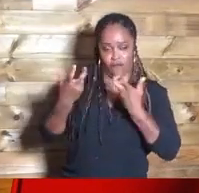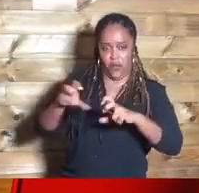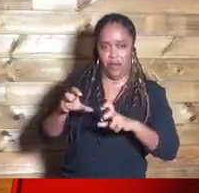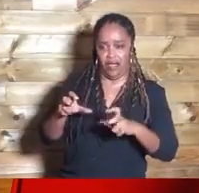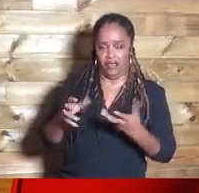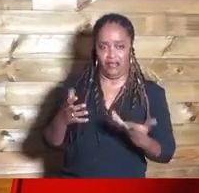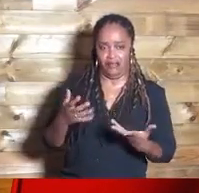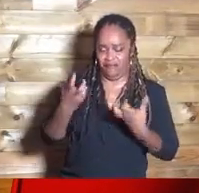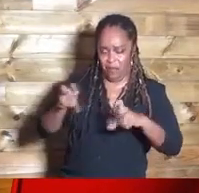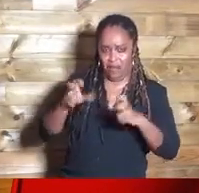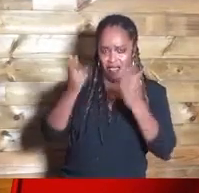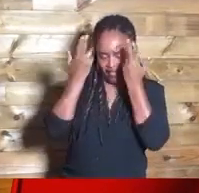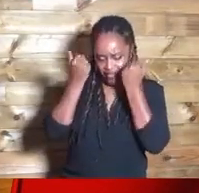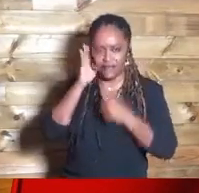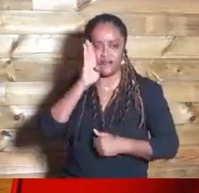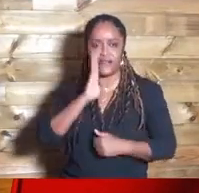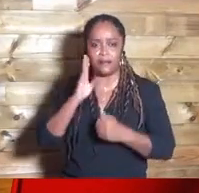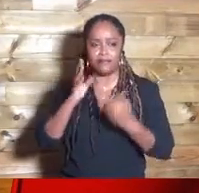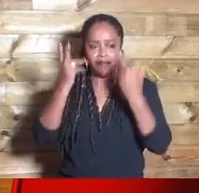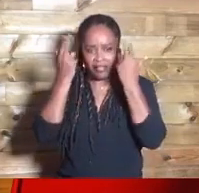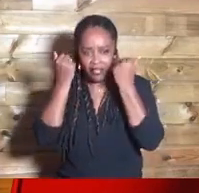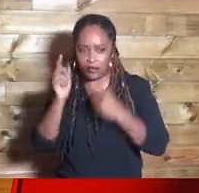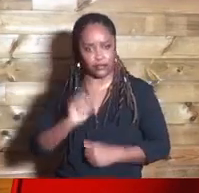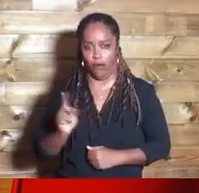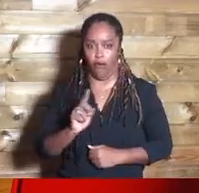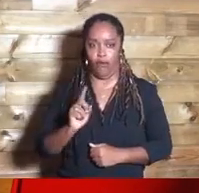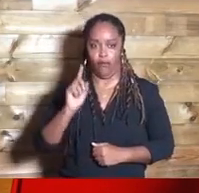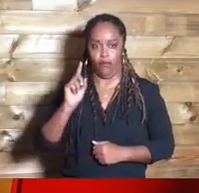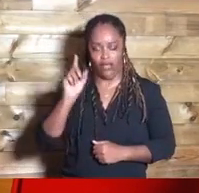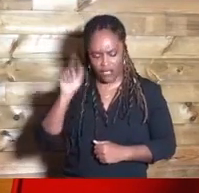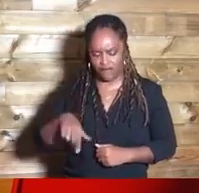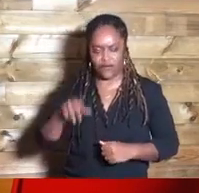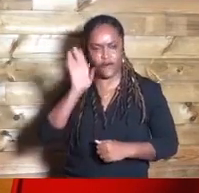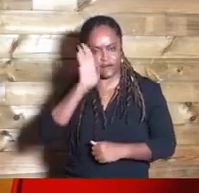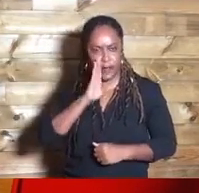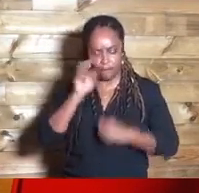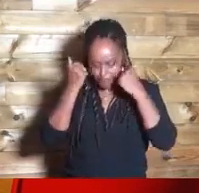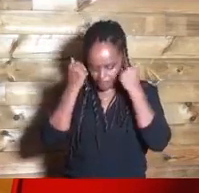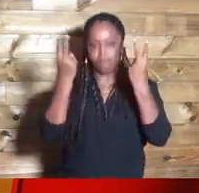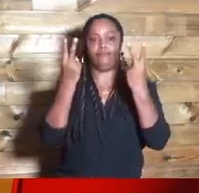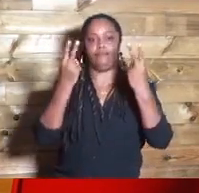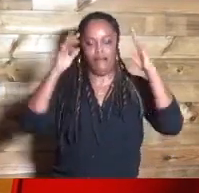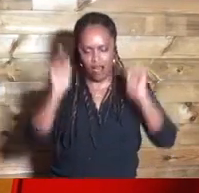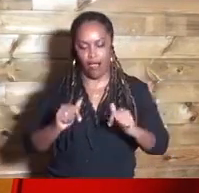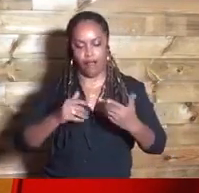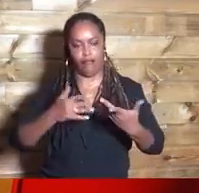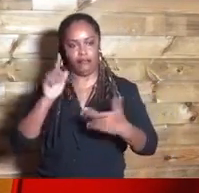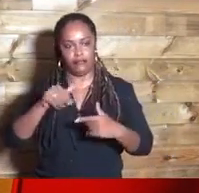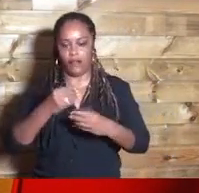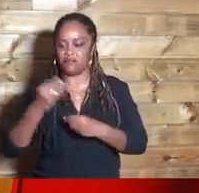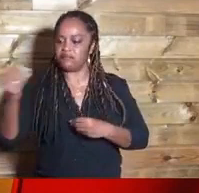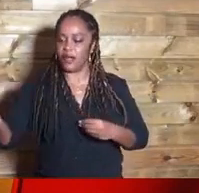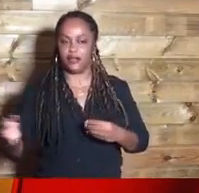parce que c'est une représentation que nous devons enlever de nos têtes. Que les femmes sont là pour passer les plateaux, passer les